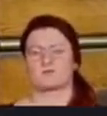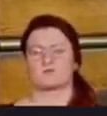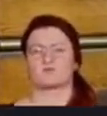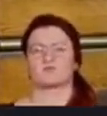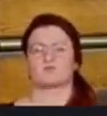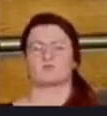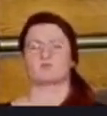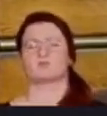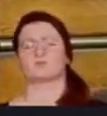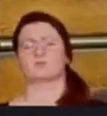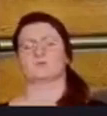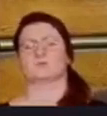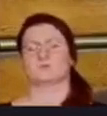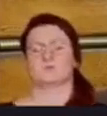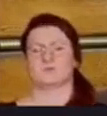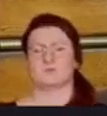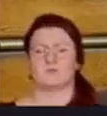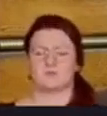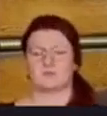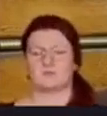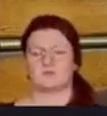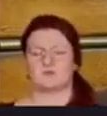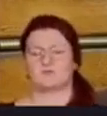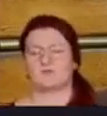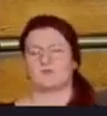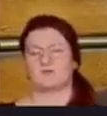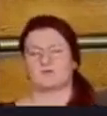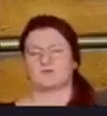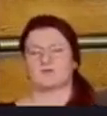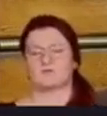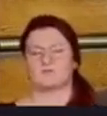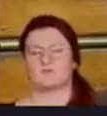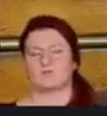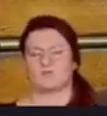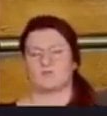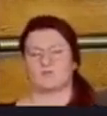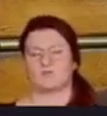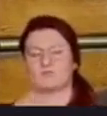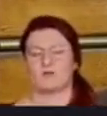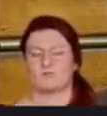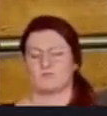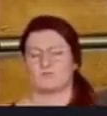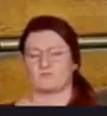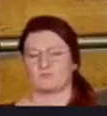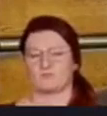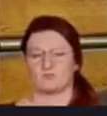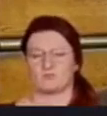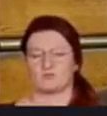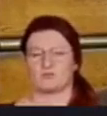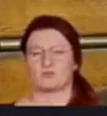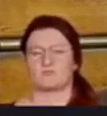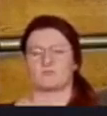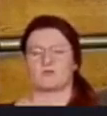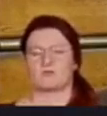Krzysztofa Żuka, radni swoją większością, 17 głosów klubu pana prezydenta Krzysztofa Żuka, przy 11